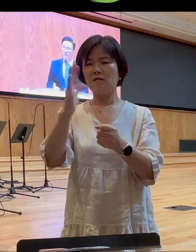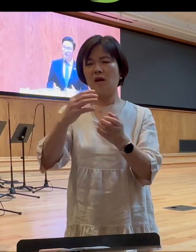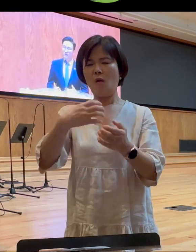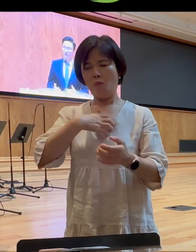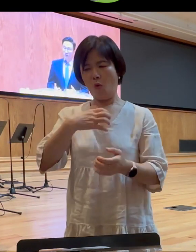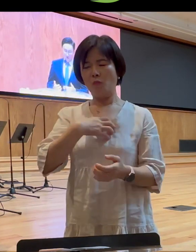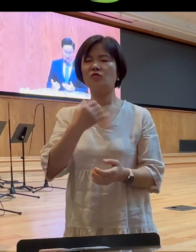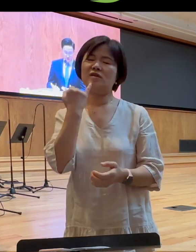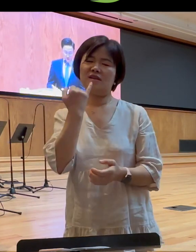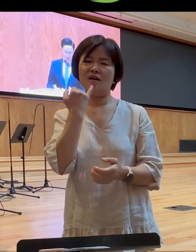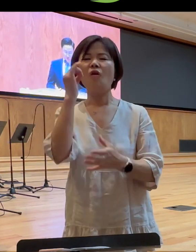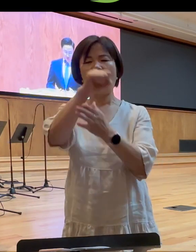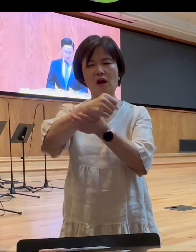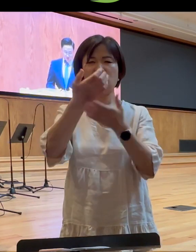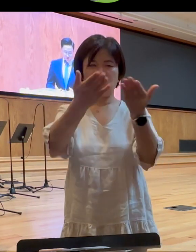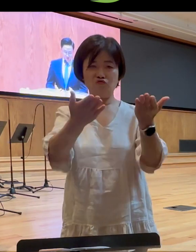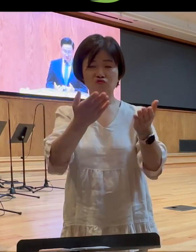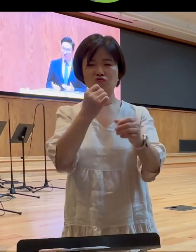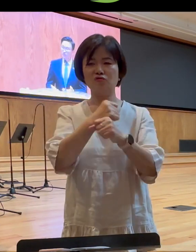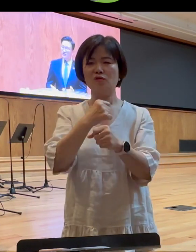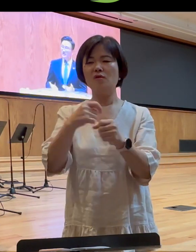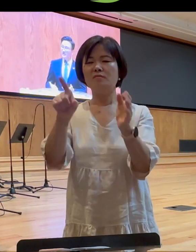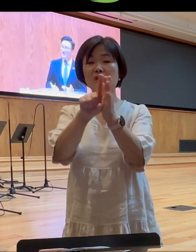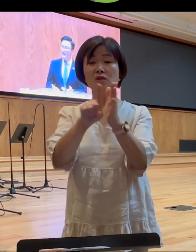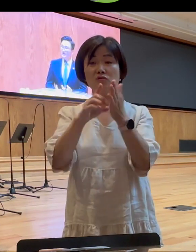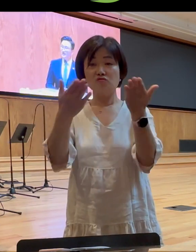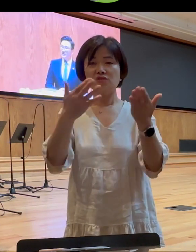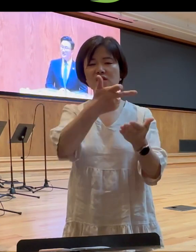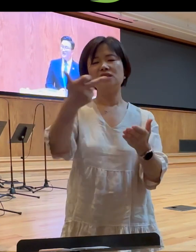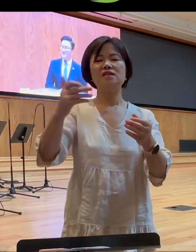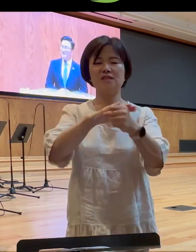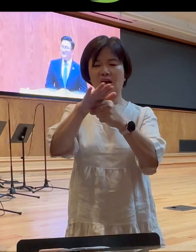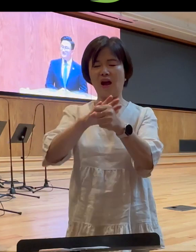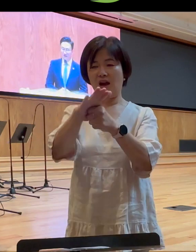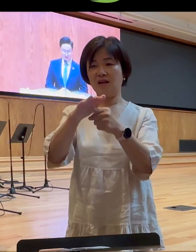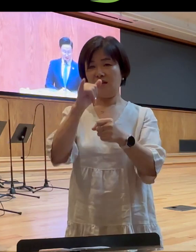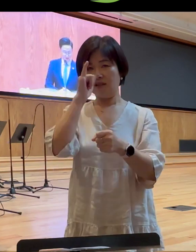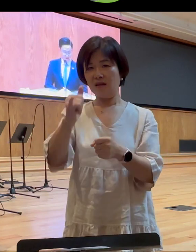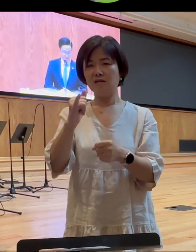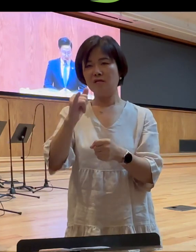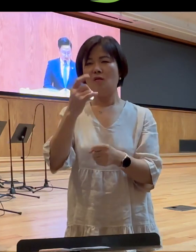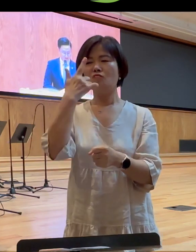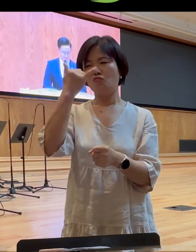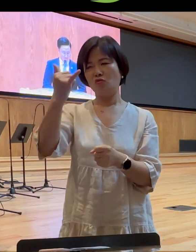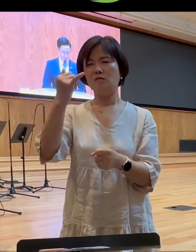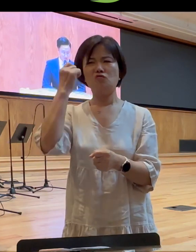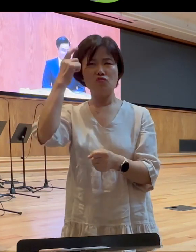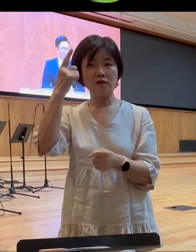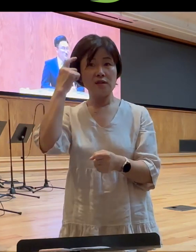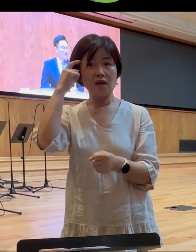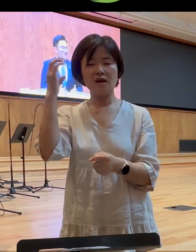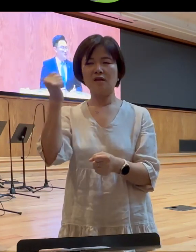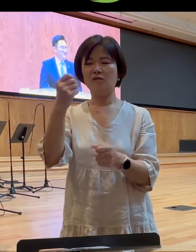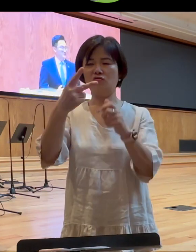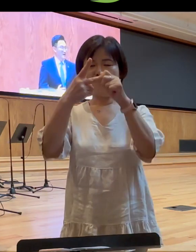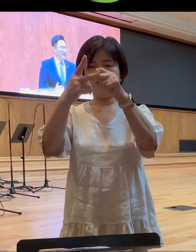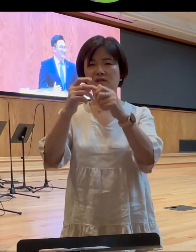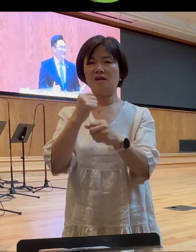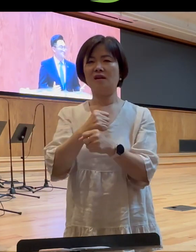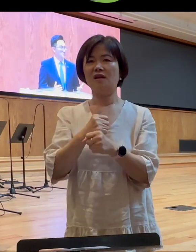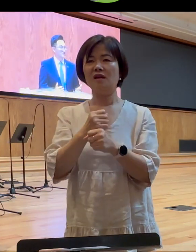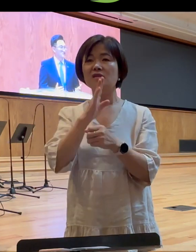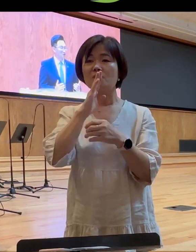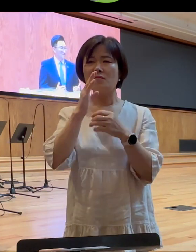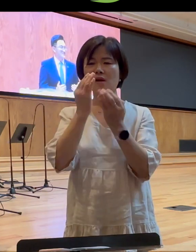수 있도록 허용해주고 믿어주는 큰 사랑이 있다는 생각을 하게 됩니다. 둘째로,